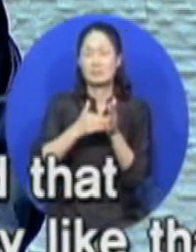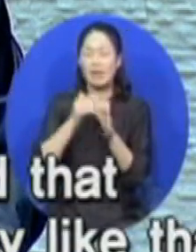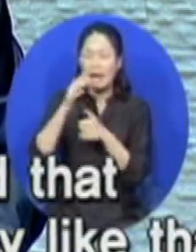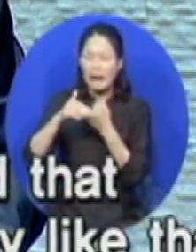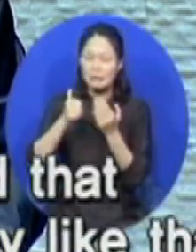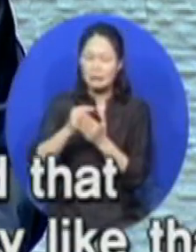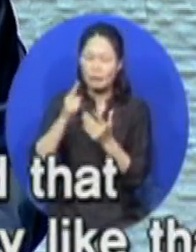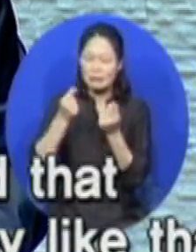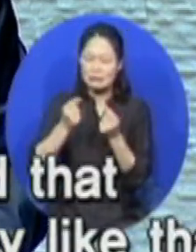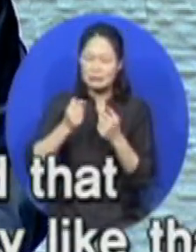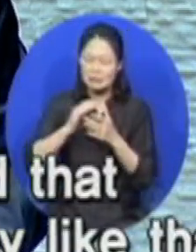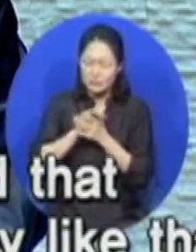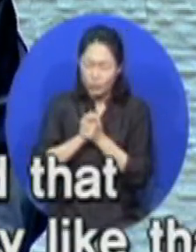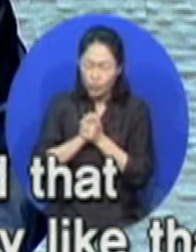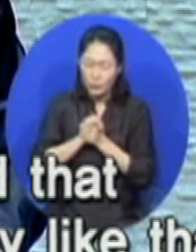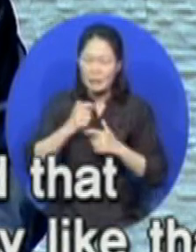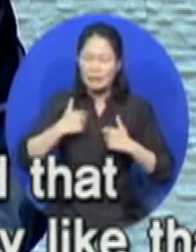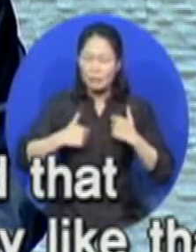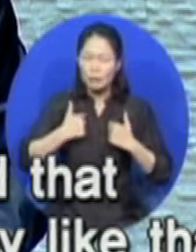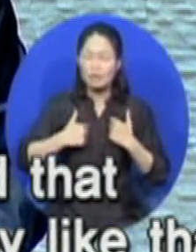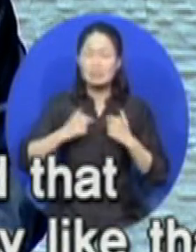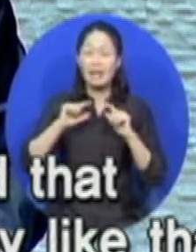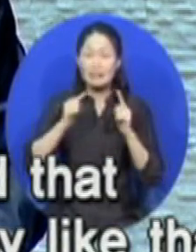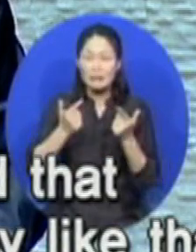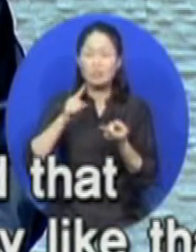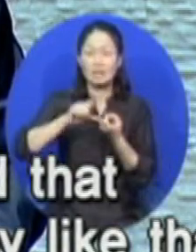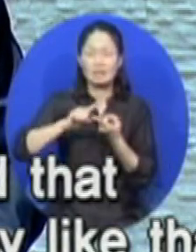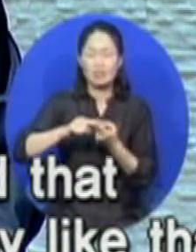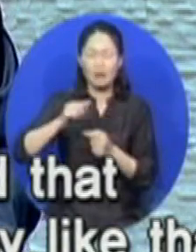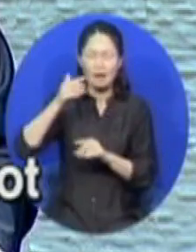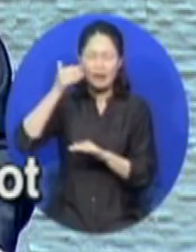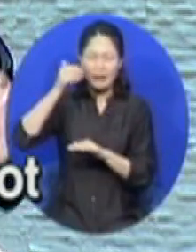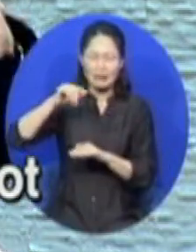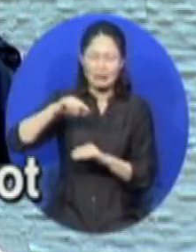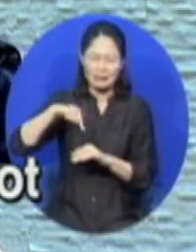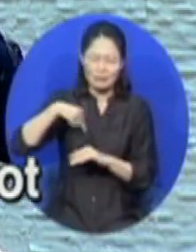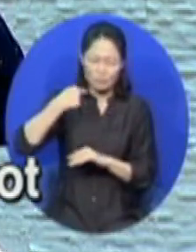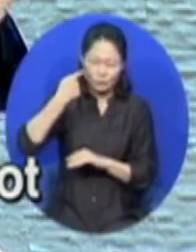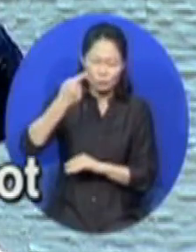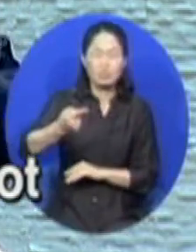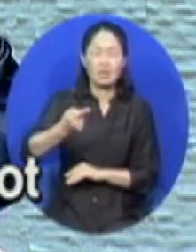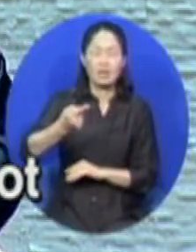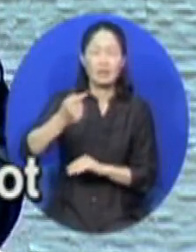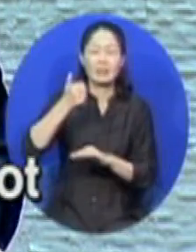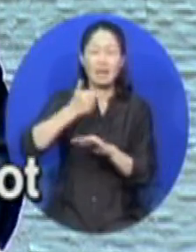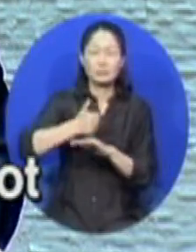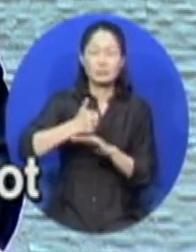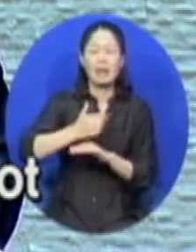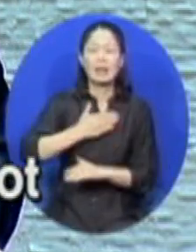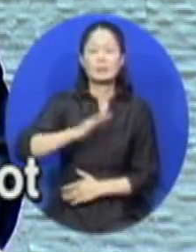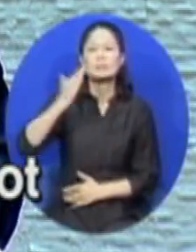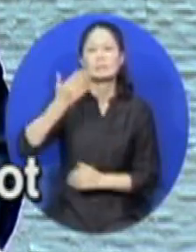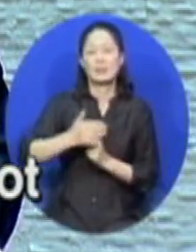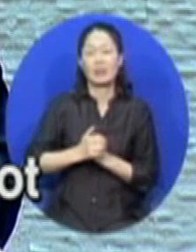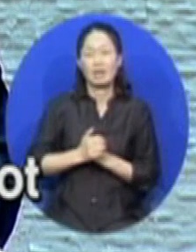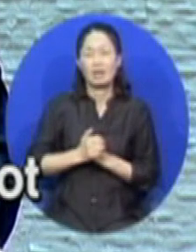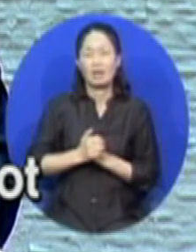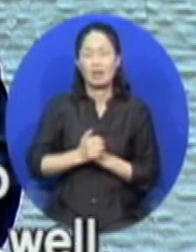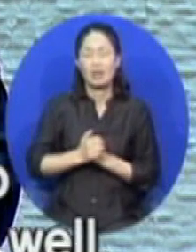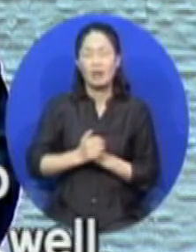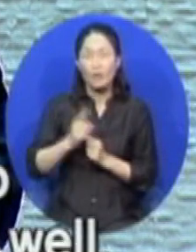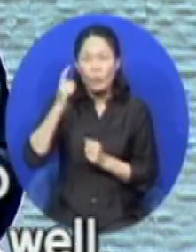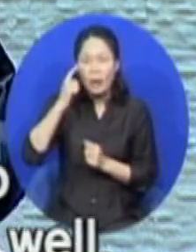하나님이 그 기도를 기뻐하지 않으시는 것을 나중에서야 알았습니다 하나님이나 도와 주는 일이 아니거든요 설교가